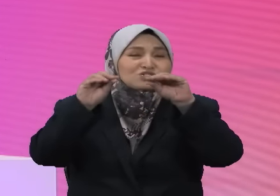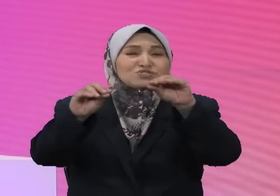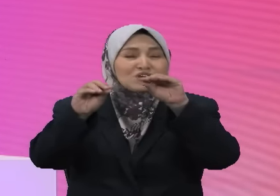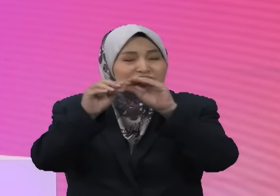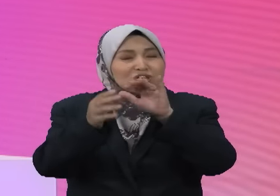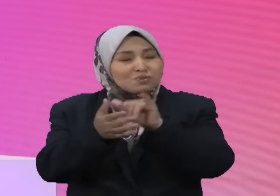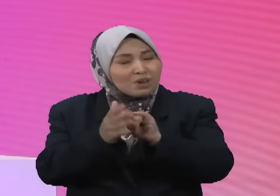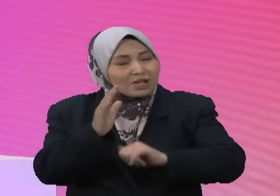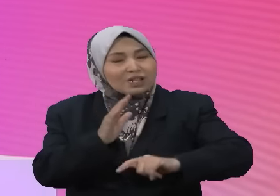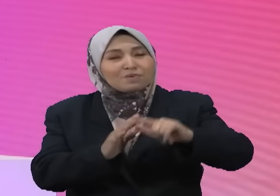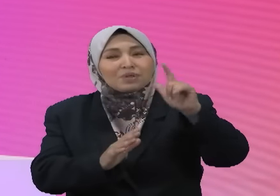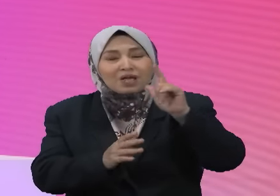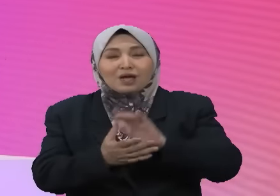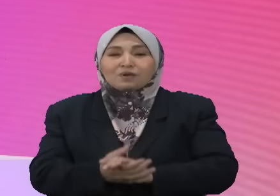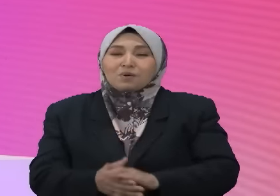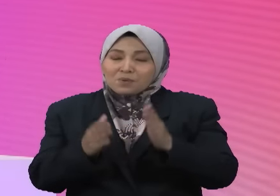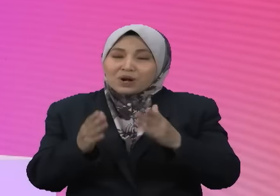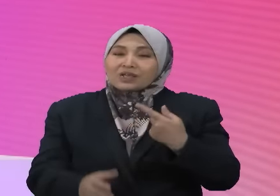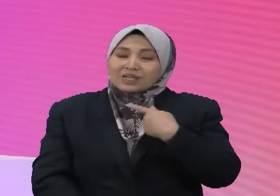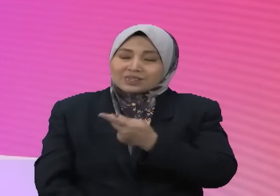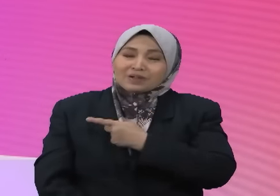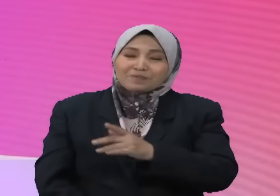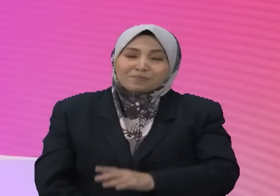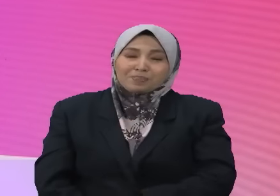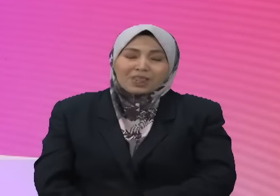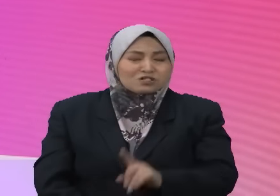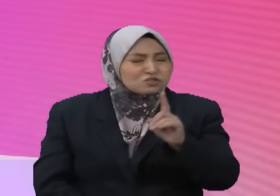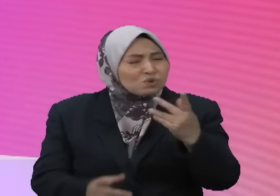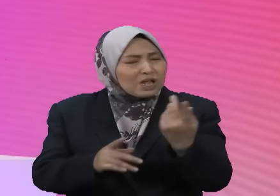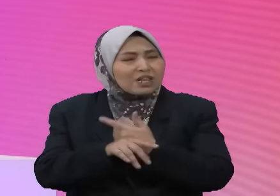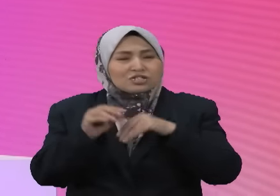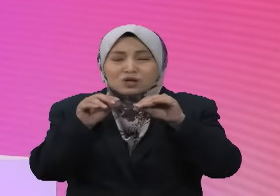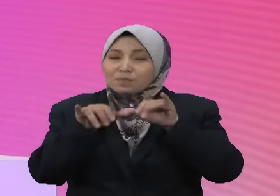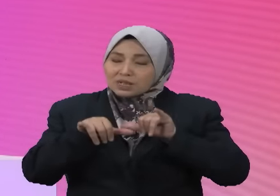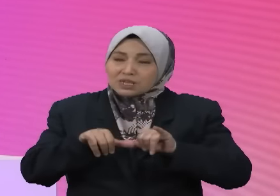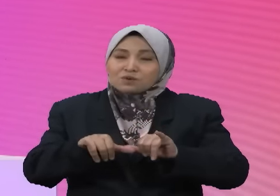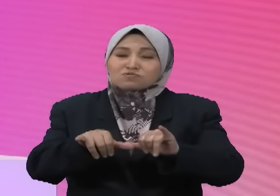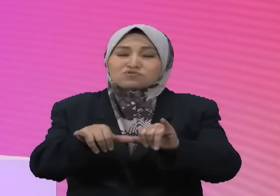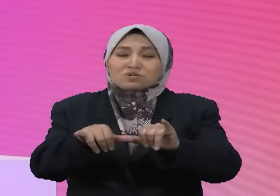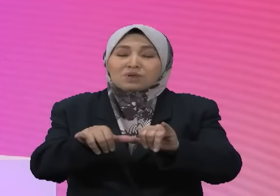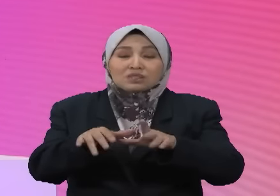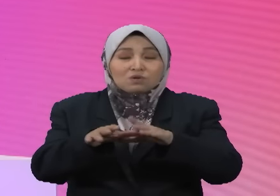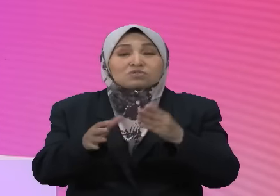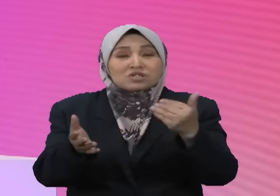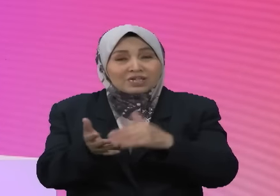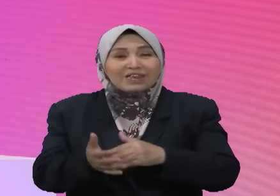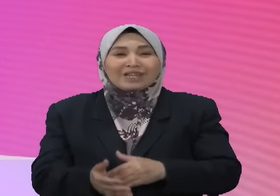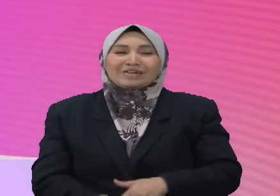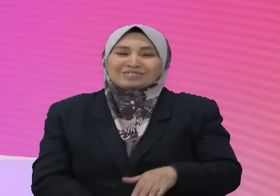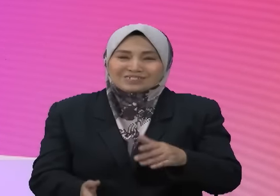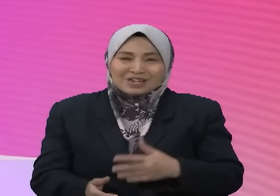itulah kelebihan orang kita ya Sekali ajar a boleh terus oleh kerana boleh terus sekali lagi satu